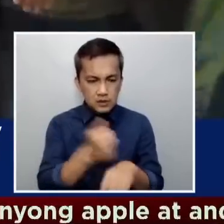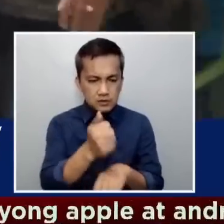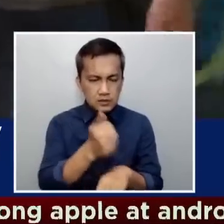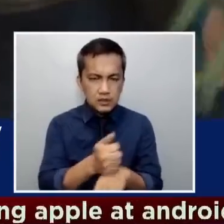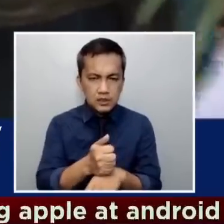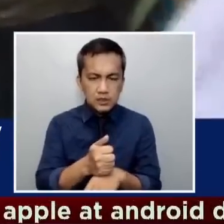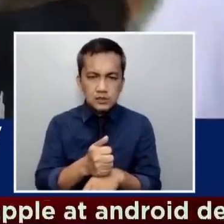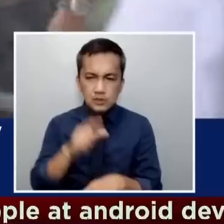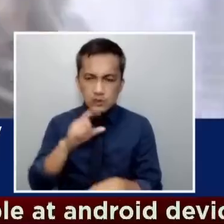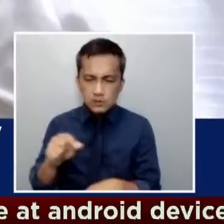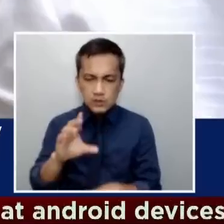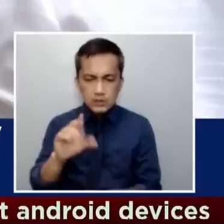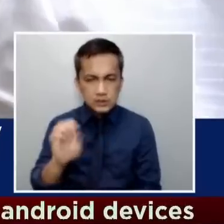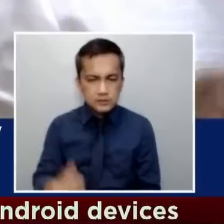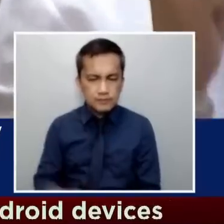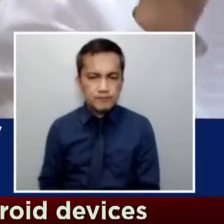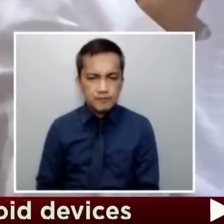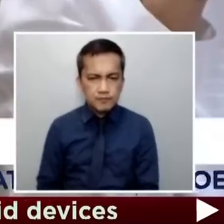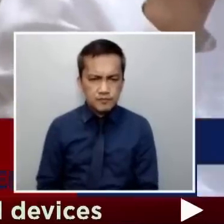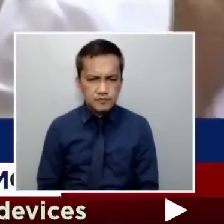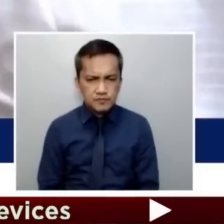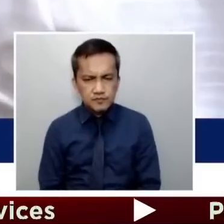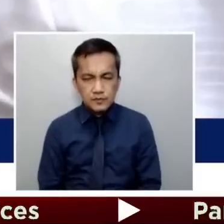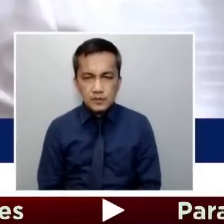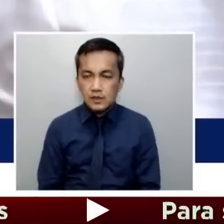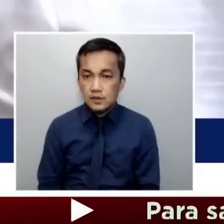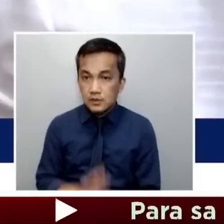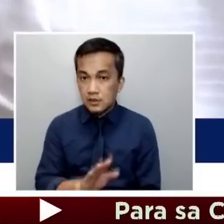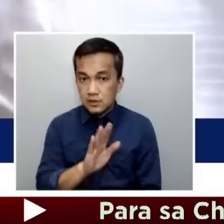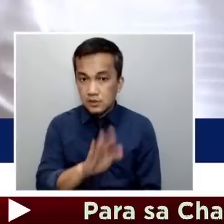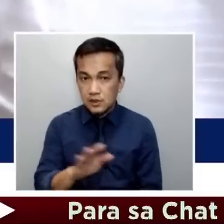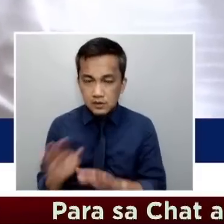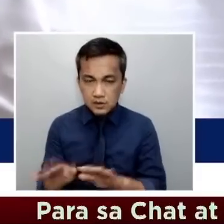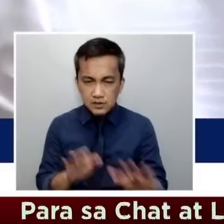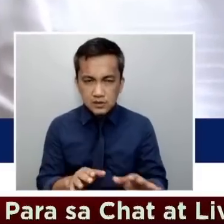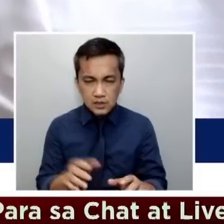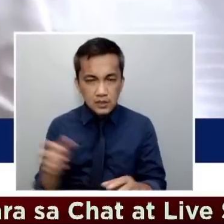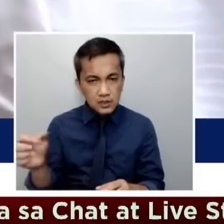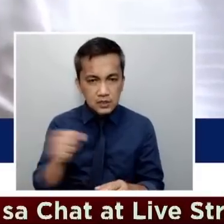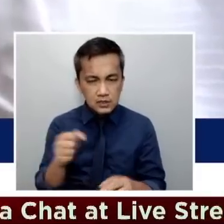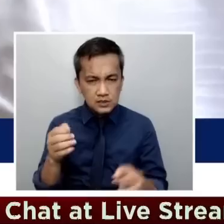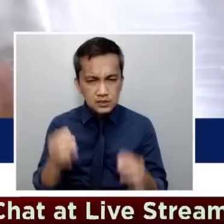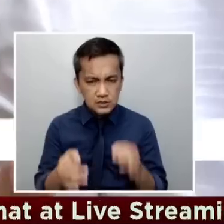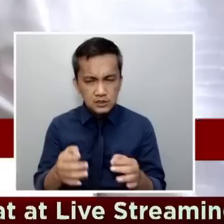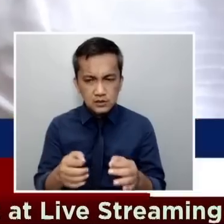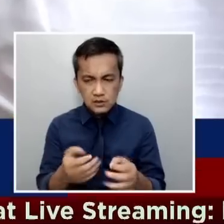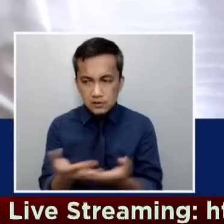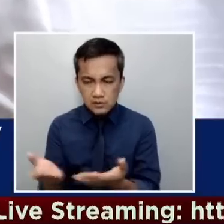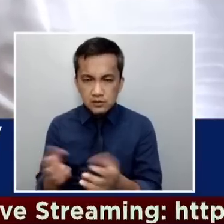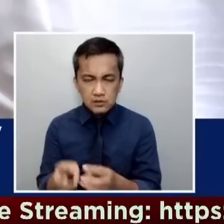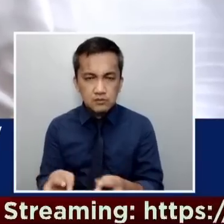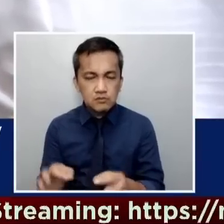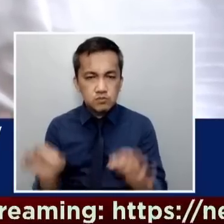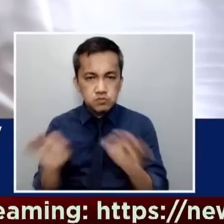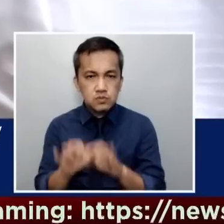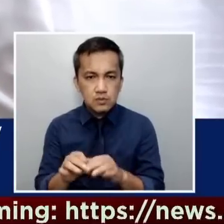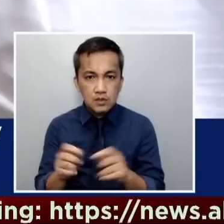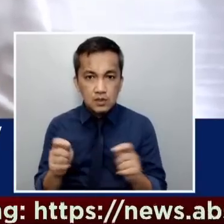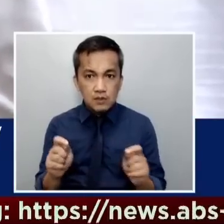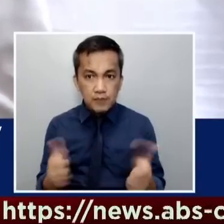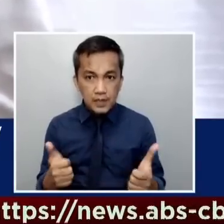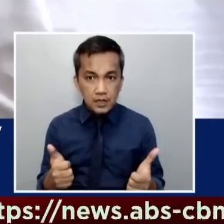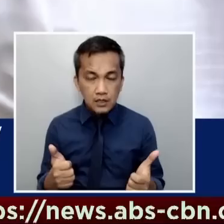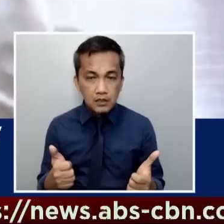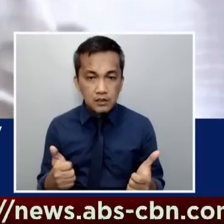sana sa kaso. Ina-assure pa nila na you will get the justice that you deserve. Tapos bigla ngayon, yung